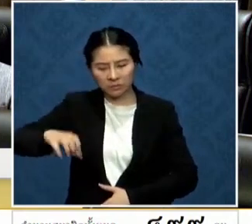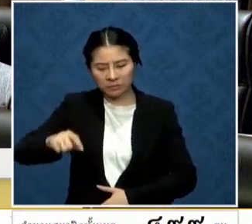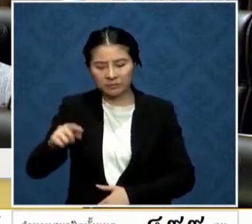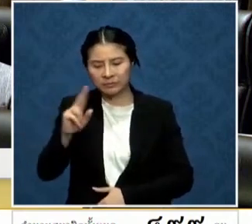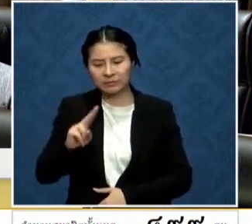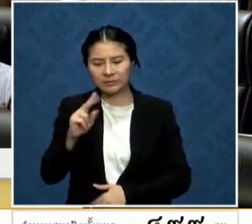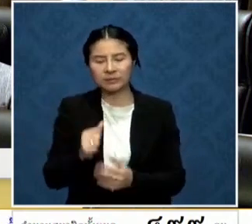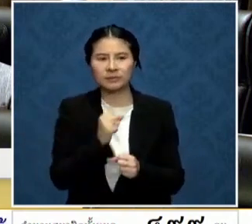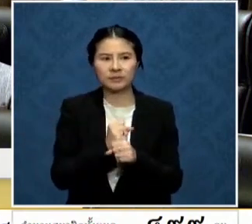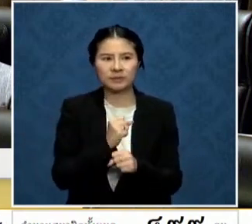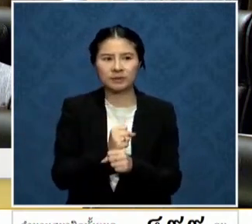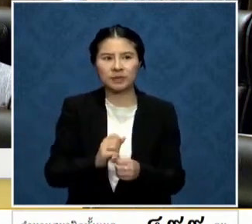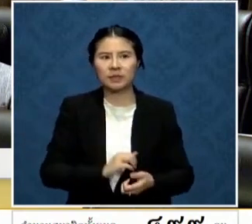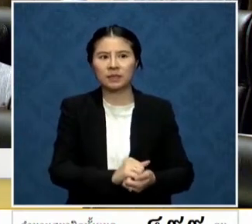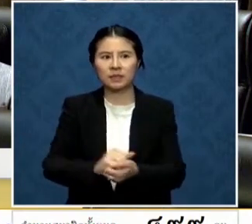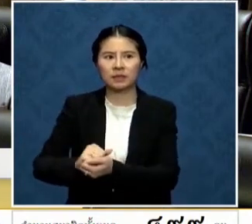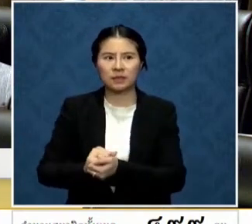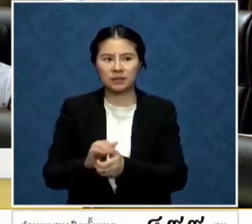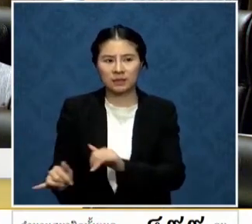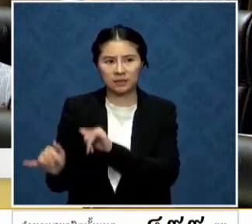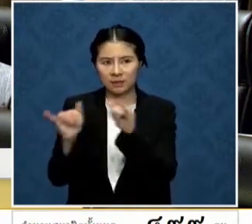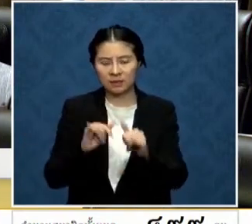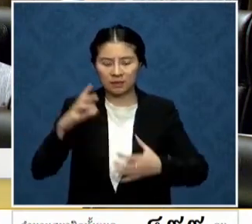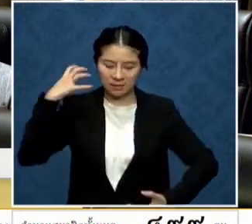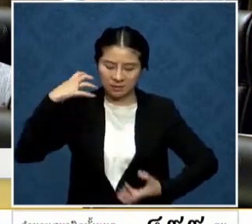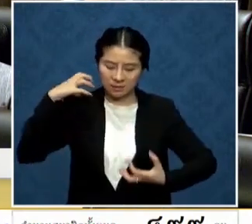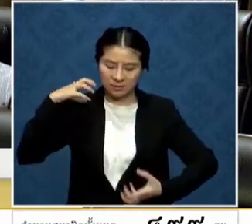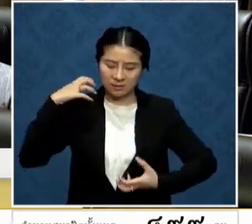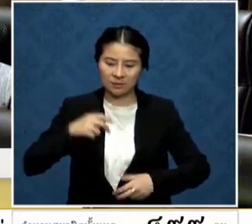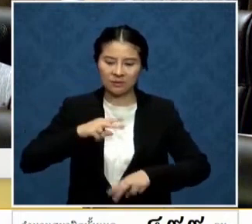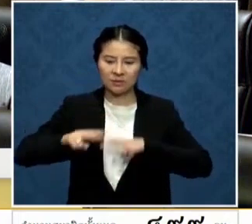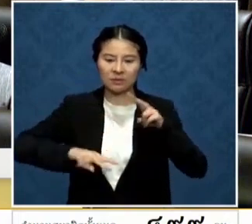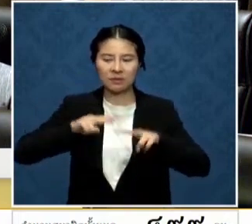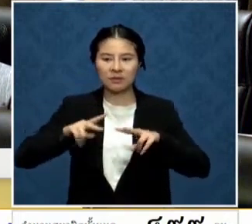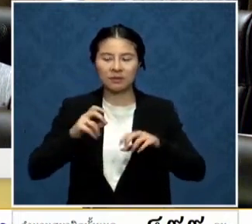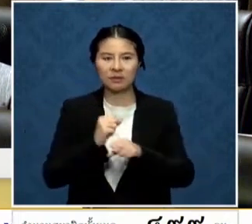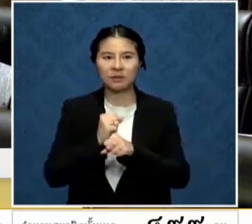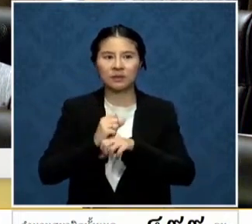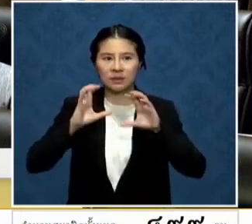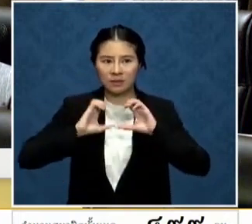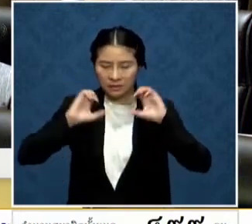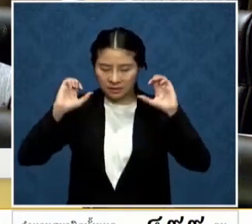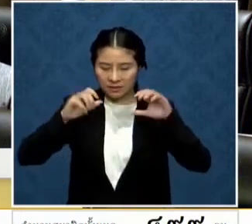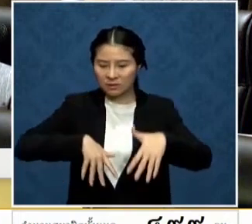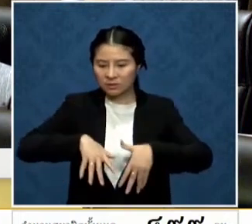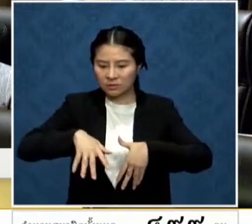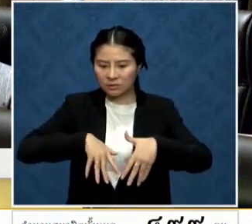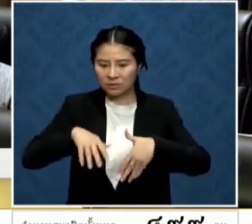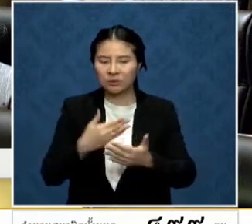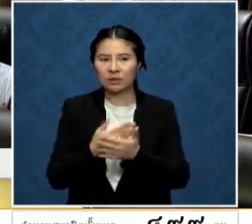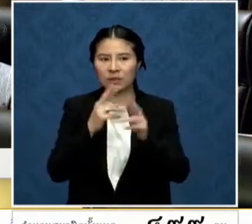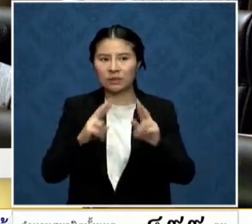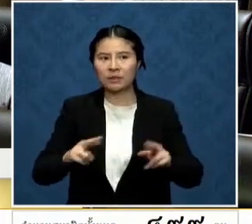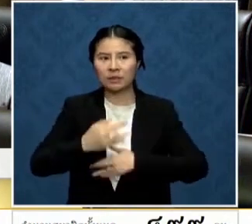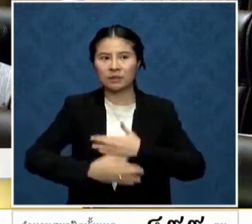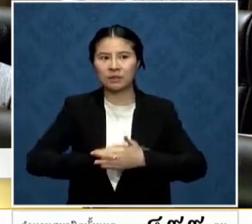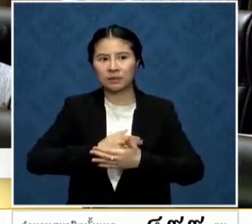ลองมาทำโมเดลดูมครับย้ายลิงเข้าไปไว้ในพื้นที่ทหารจัดการร่วมกันโดยรัฐราชการและชุมชนสร้างรายได้อยู่ร่วมกัน